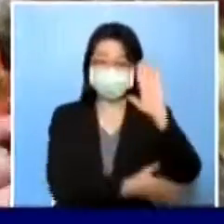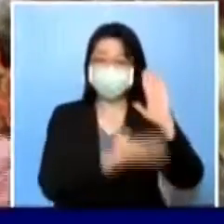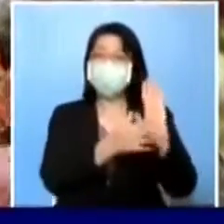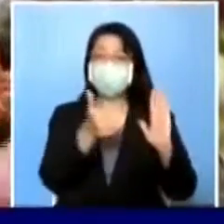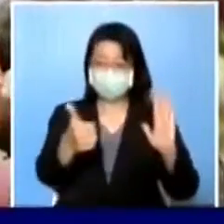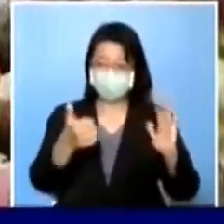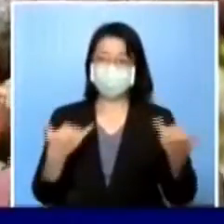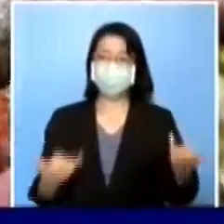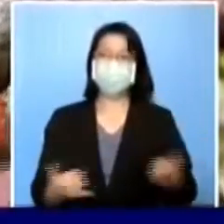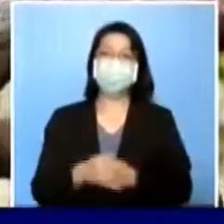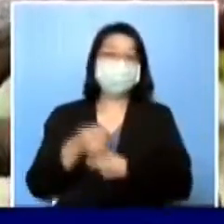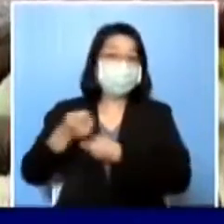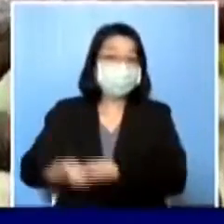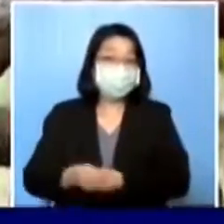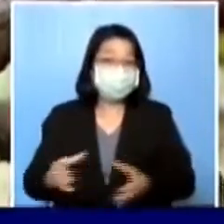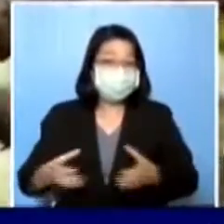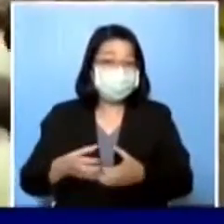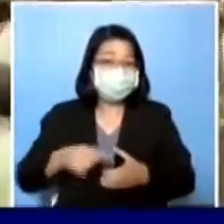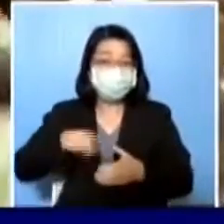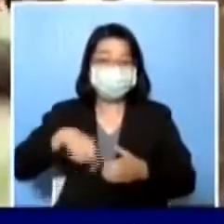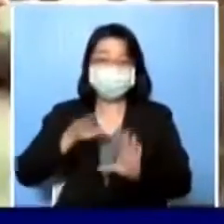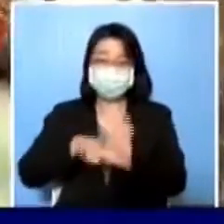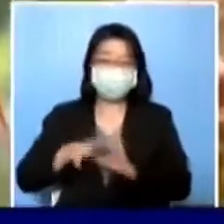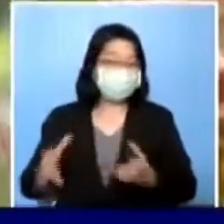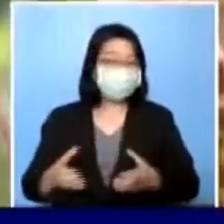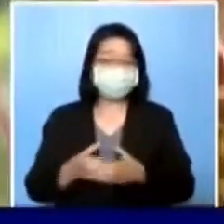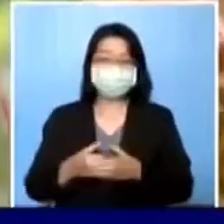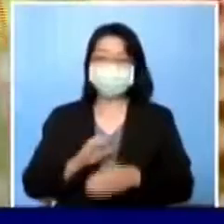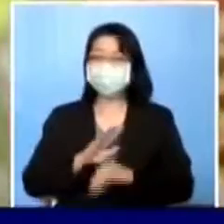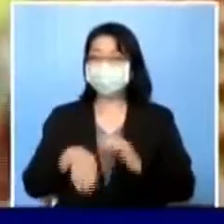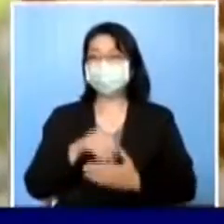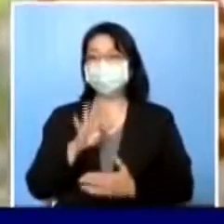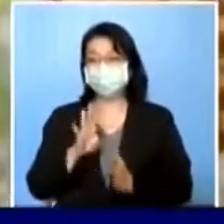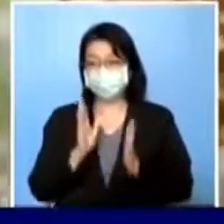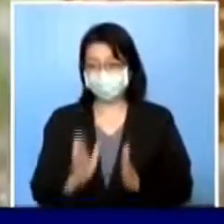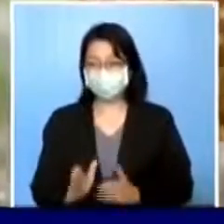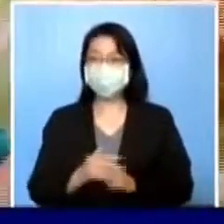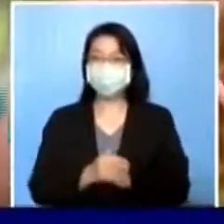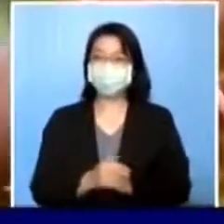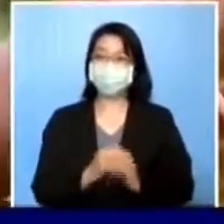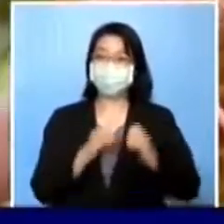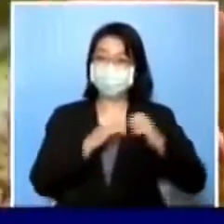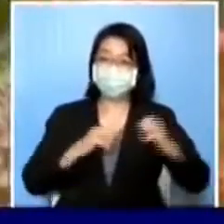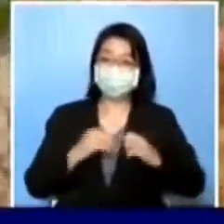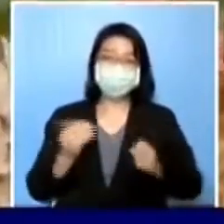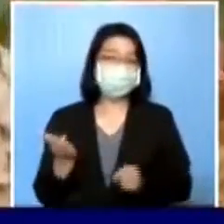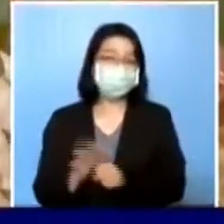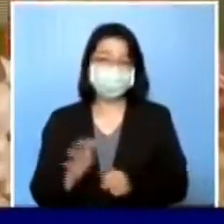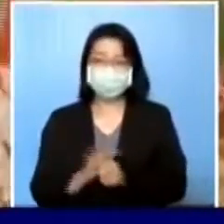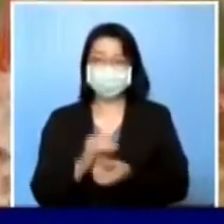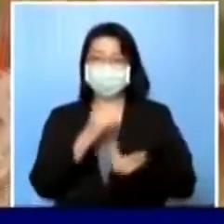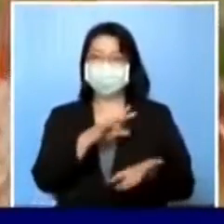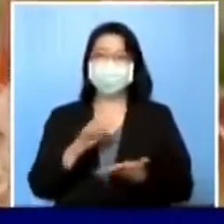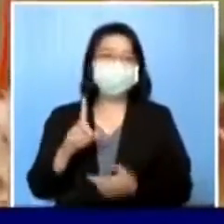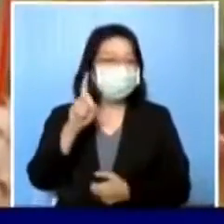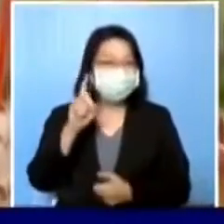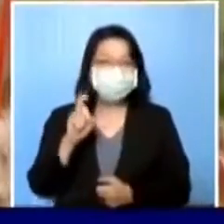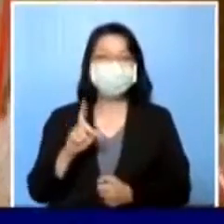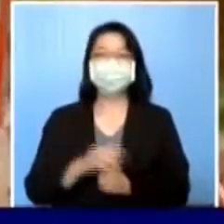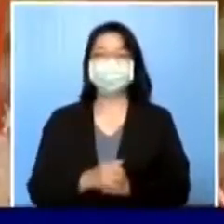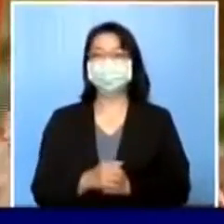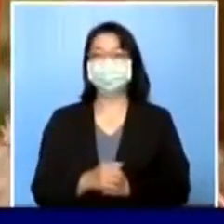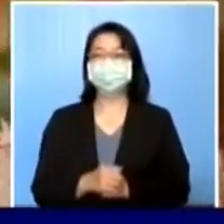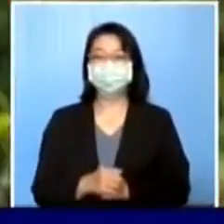จจุบันมีเกษตรกรสมาชิกปลูกทุเรียนหมอนทองบ้านแยงอินทรีย์ไม่กี่รายส่งผลให้ผลผลิตไม่เพียงพอกับความต้องการของตลาดส่ง